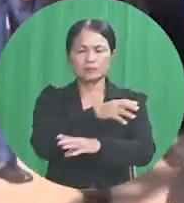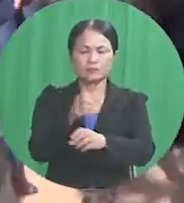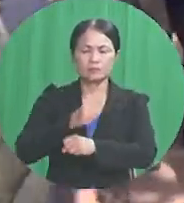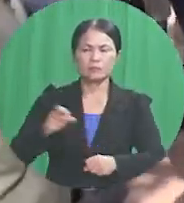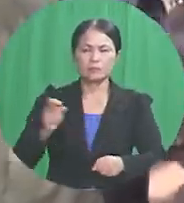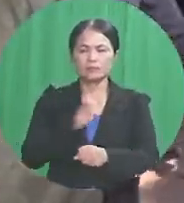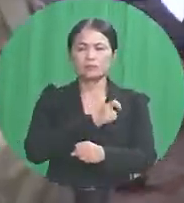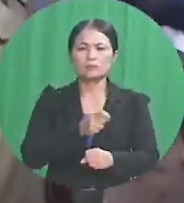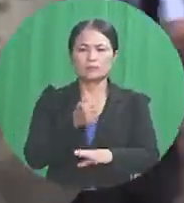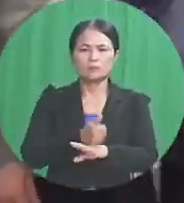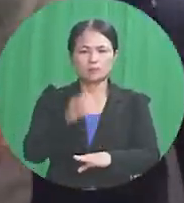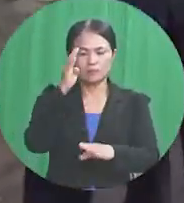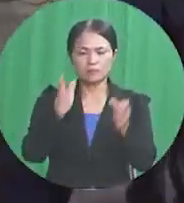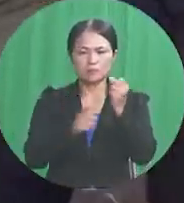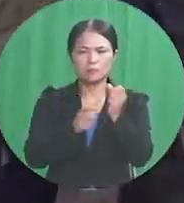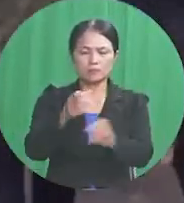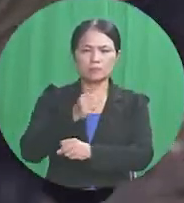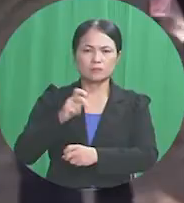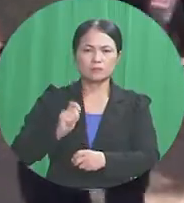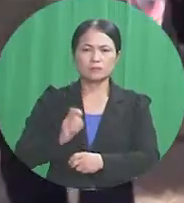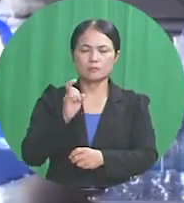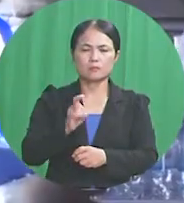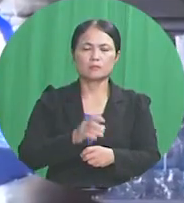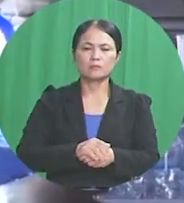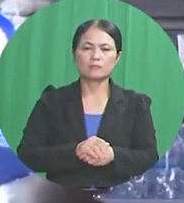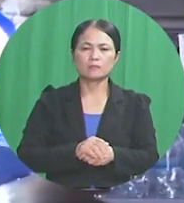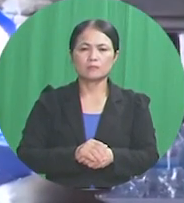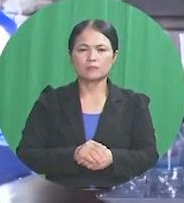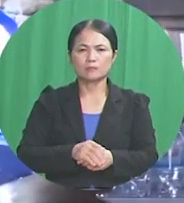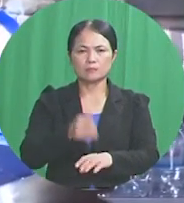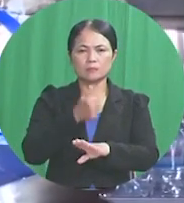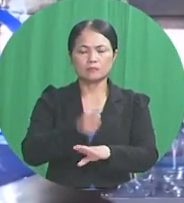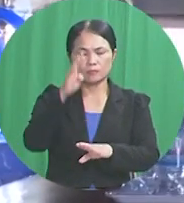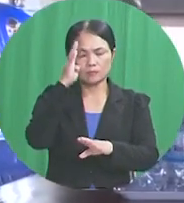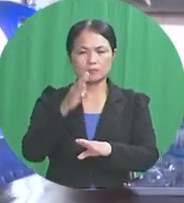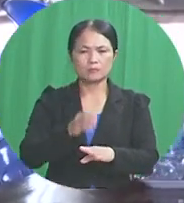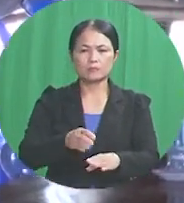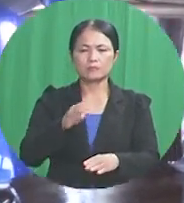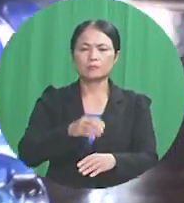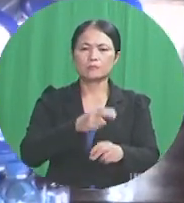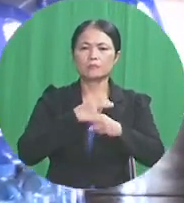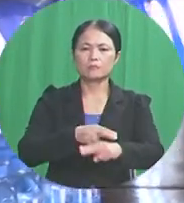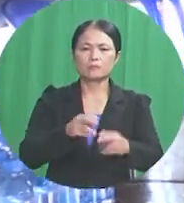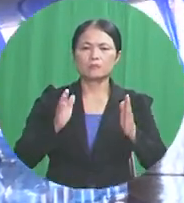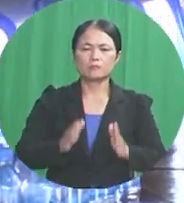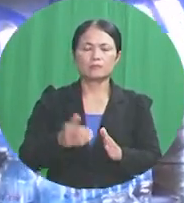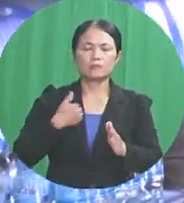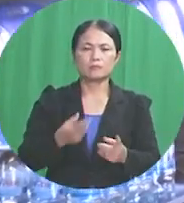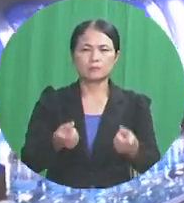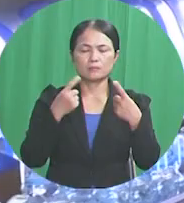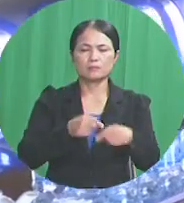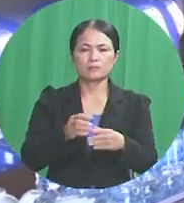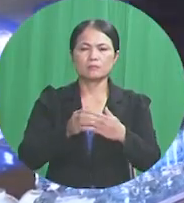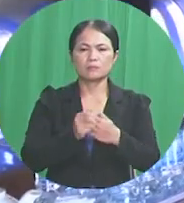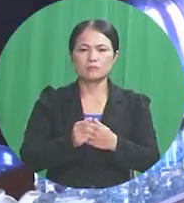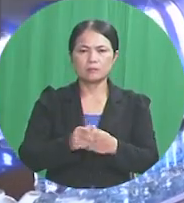บนเฮียงอาแกะเมบัญชีการร้องกองยุทธพลคายมรับภูมินนังจีเมบัญชีกาบัญชีการทานอังกฤษได้เมียนวัตเมียนดัก